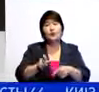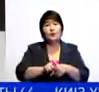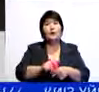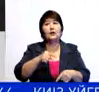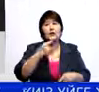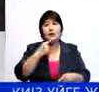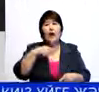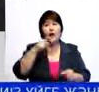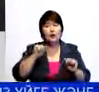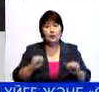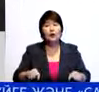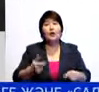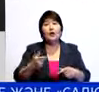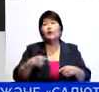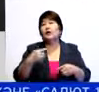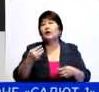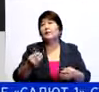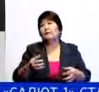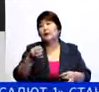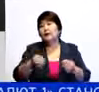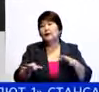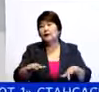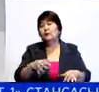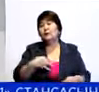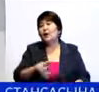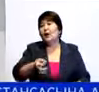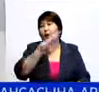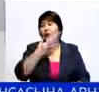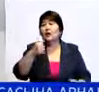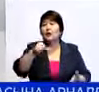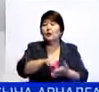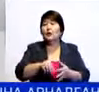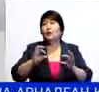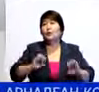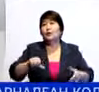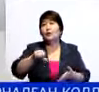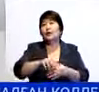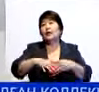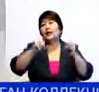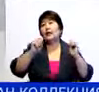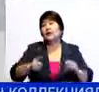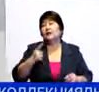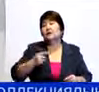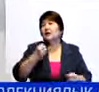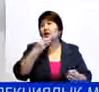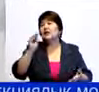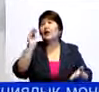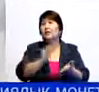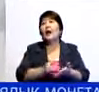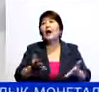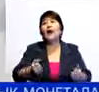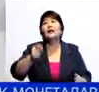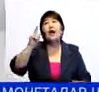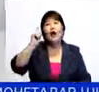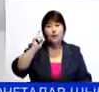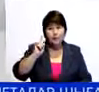жайт деп айтсам болады. Процесс өте қызықты өтті, маған ұнады. Процесске прокурор ретінде қатысып, кәсіби мамандардан жақсы баға ала білдім.